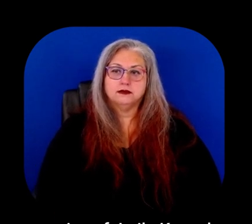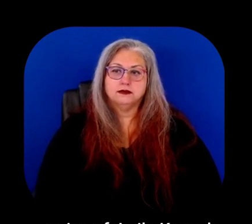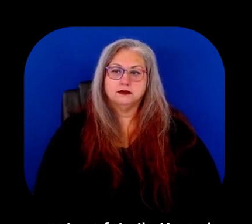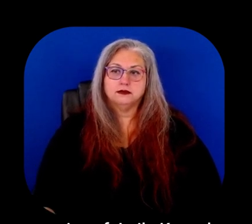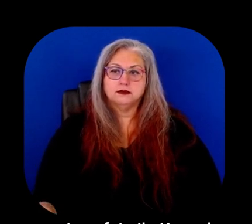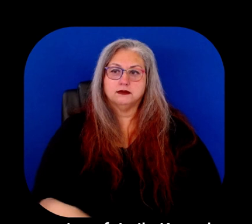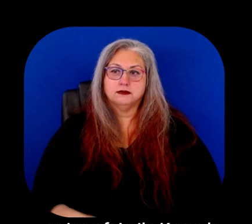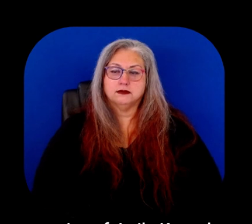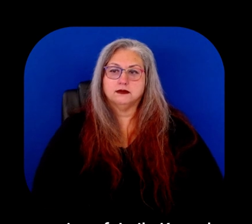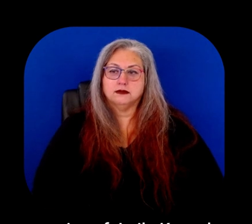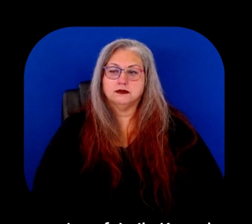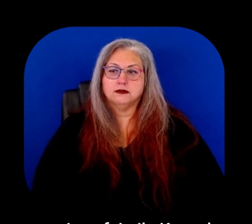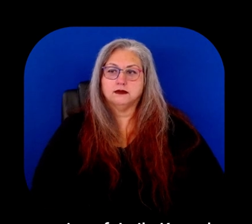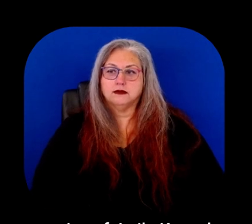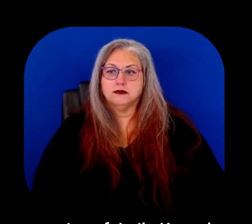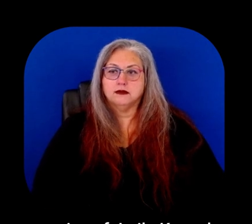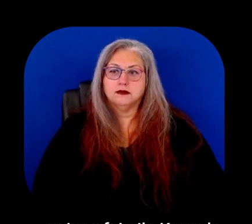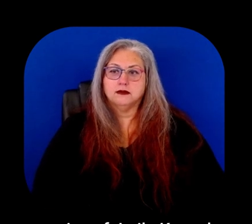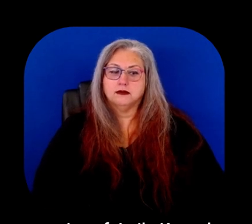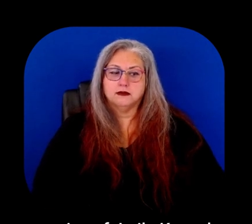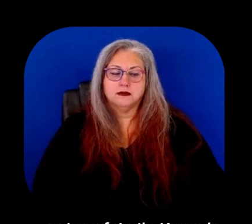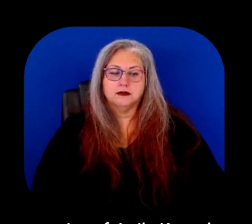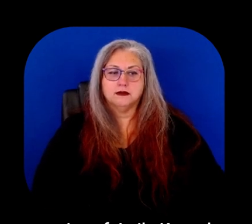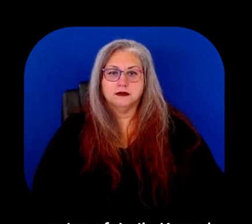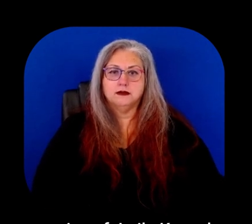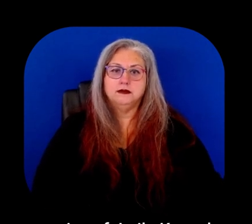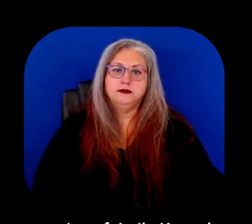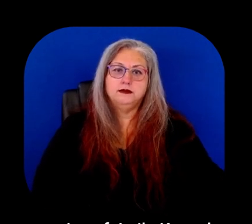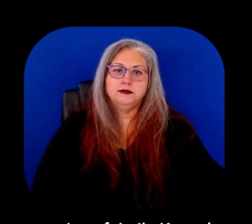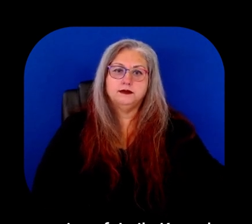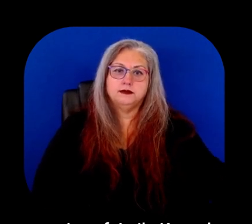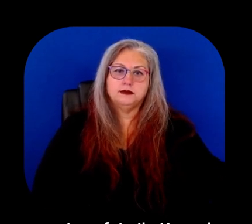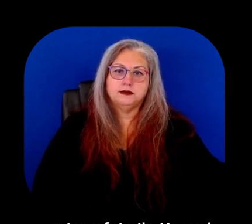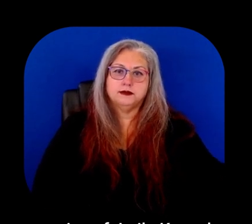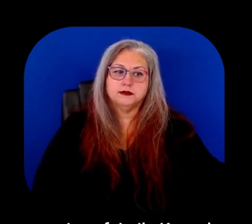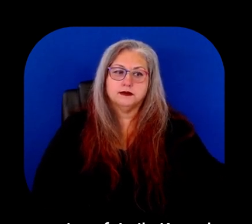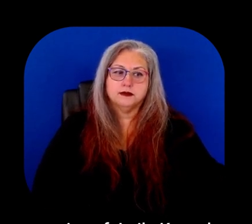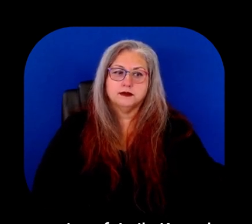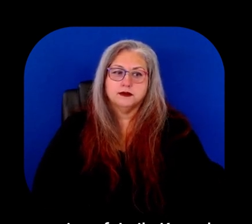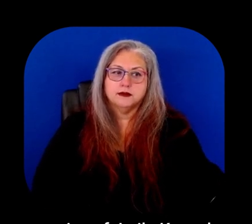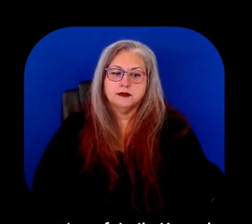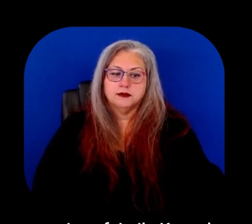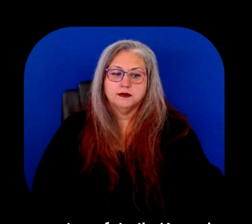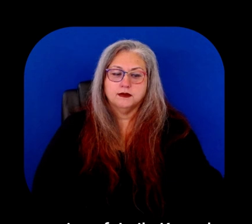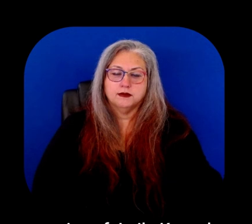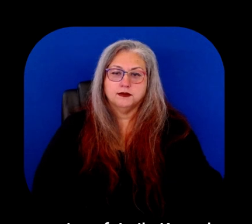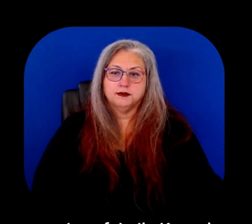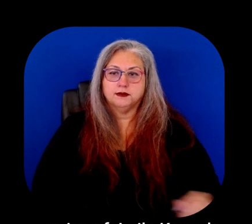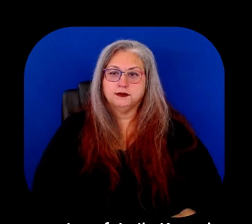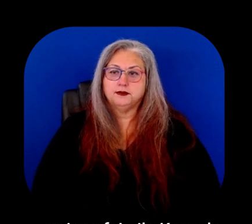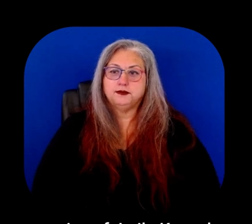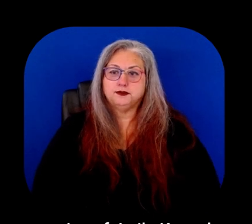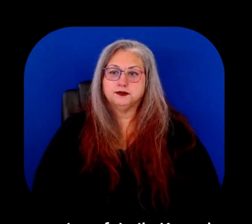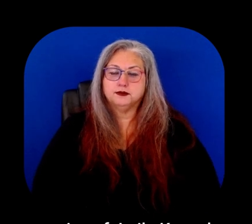قدر كبير من الجمال الداخلي وأفكار وأحلام كتير وردية. طبعا إذا أنتوا بتشوفوا القيود